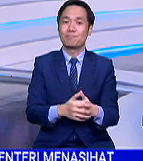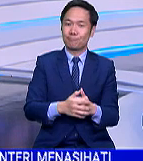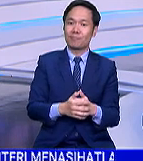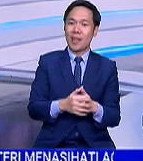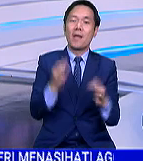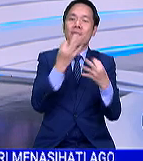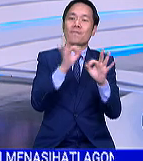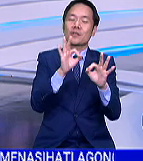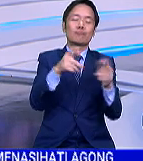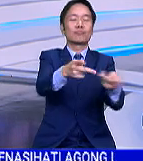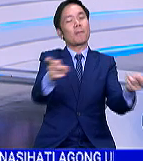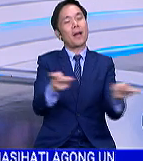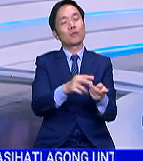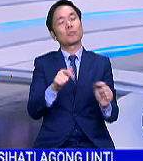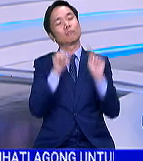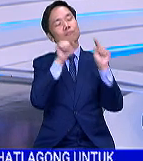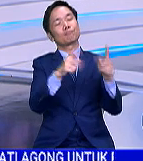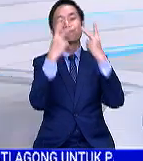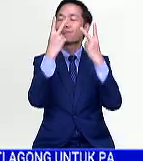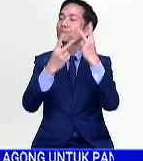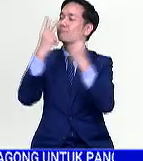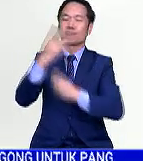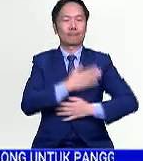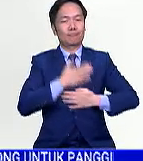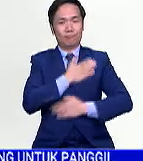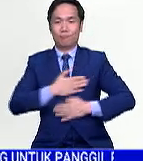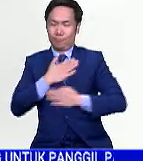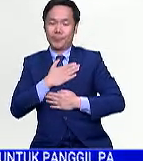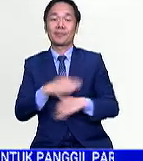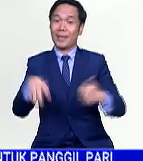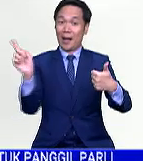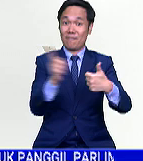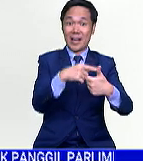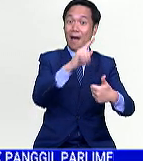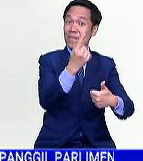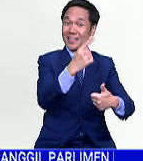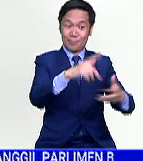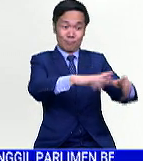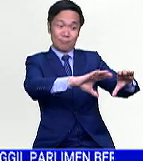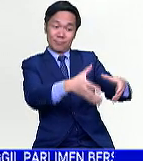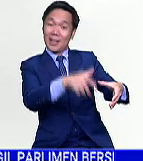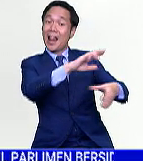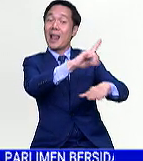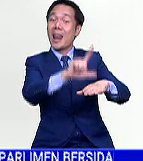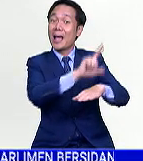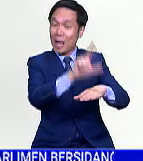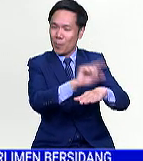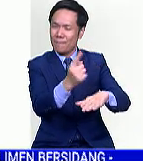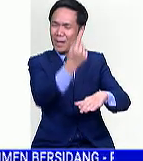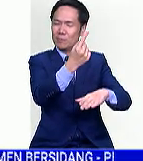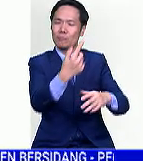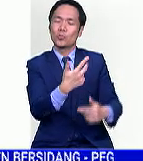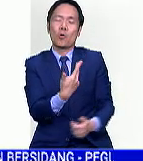19v destination Hai fasa pertama menjadikan Pulau lengkawi sebagai destinasi Rintis